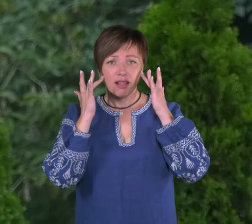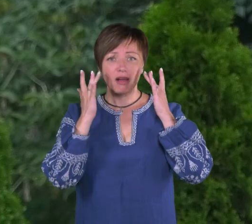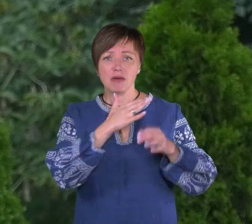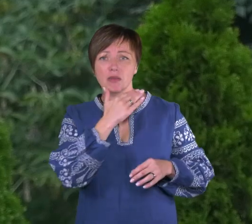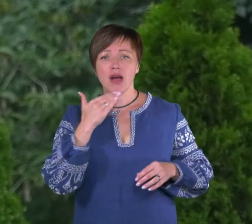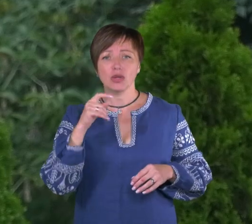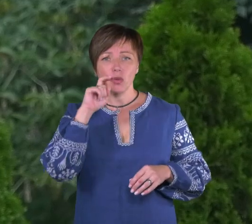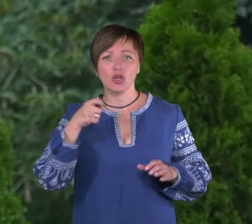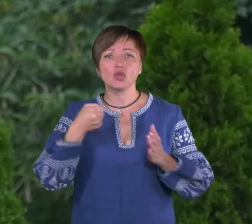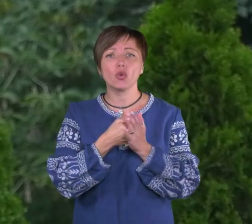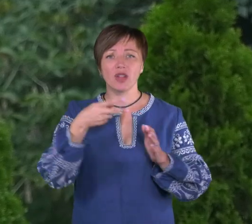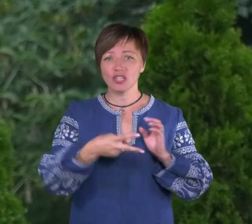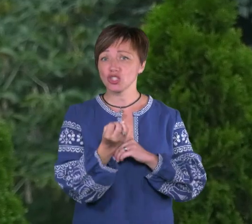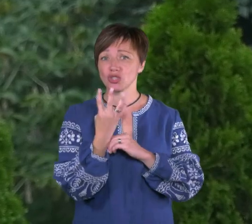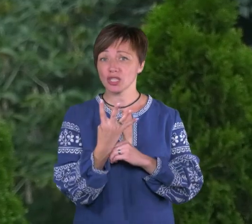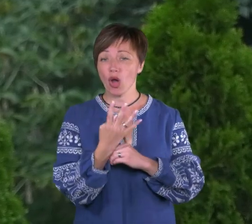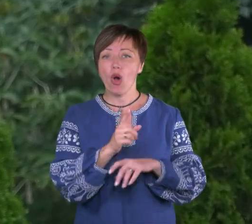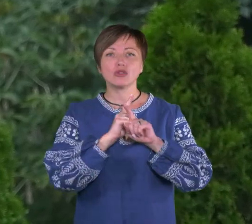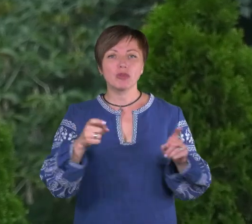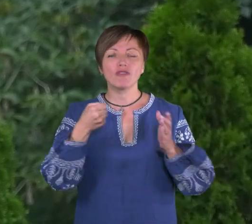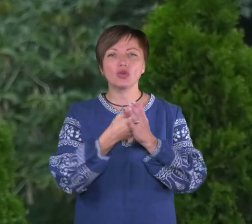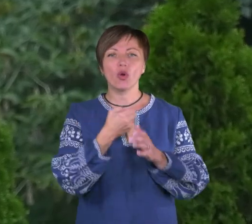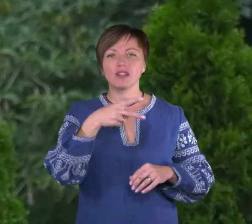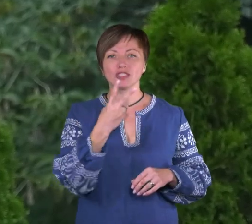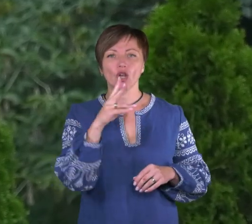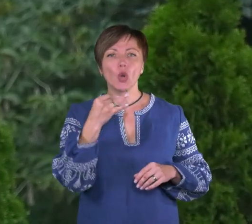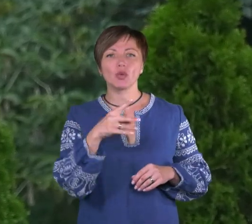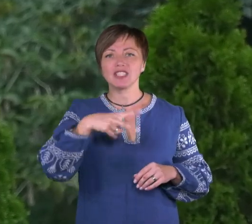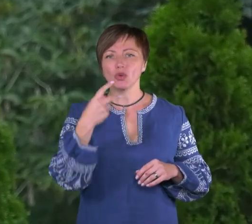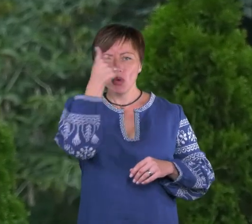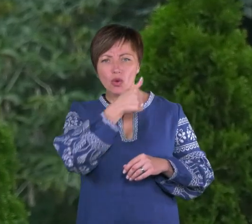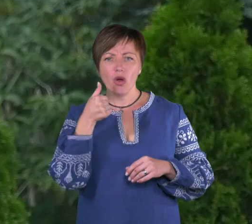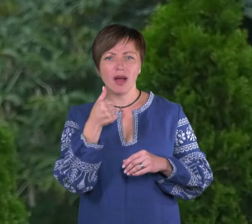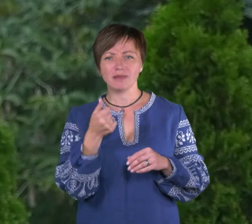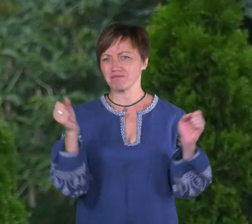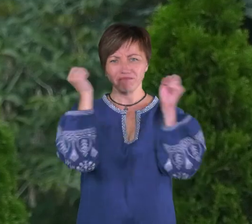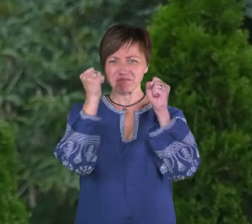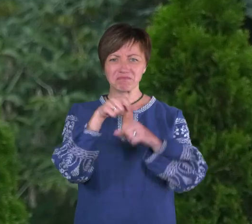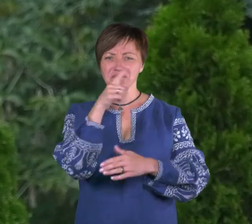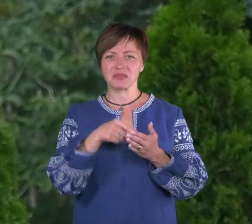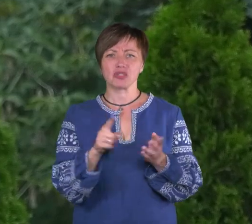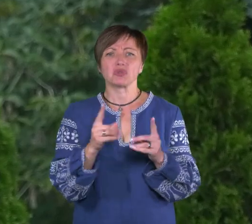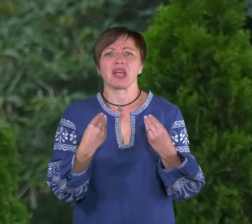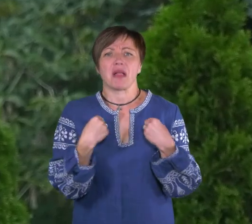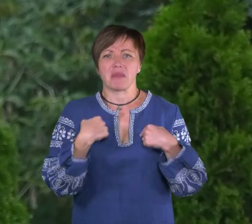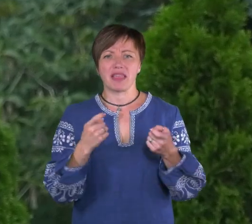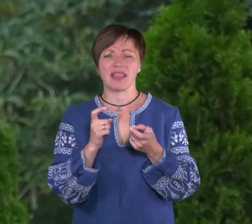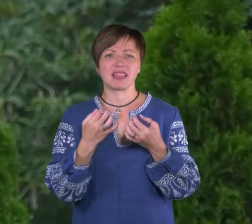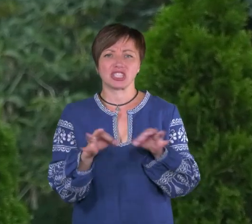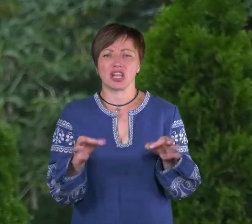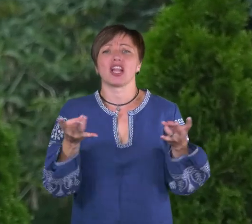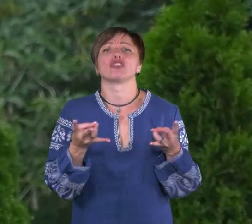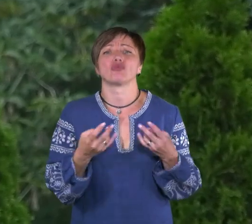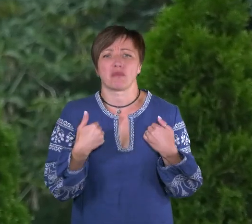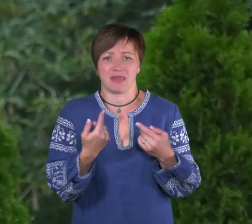до 2014-го, особливо до 24 лютого 2022 року, задавало трошки абсурдне питання, що дала мені незалежність, а для